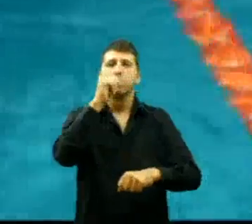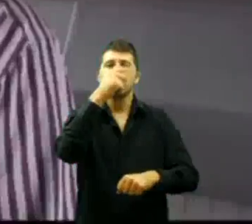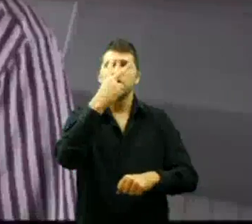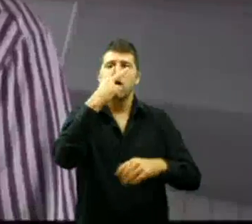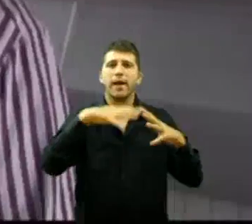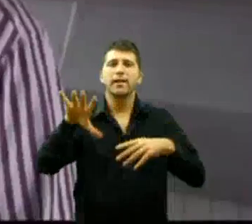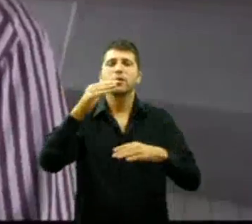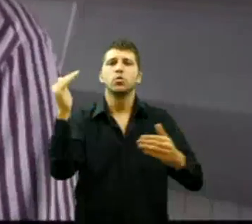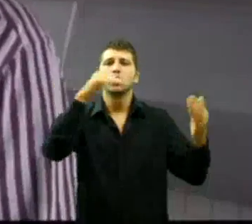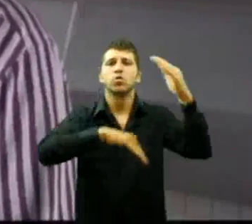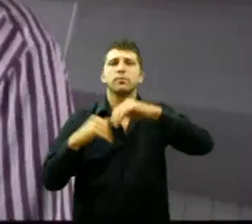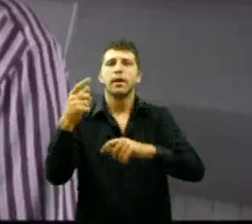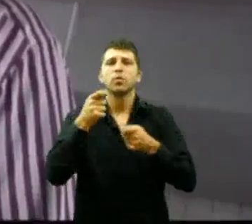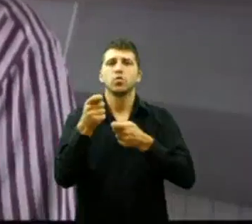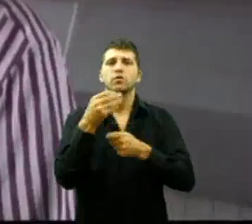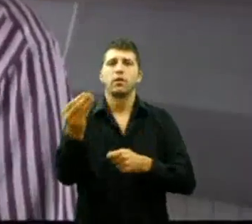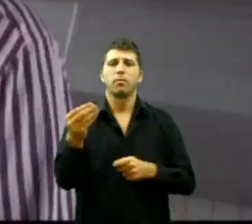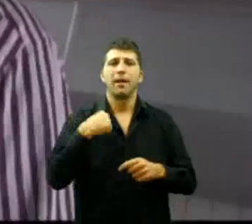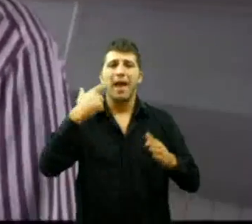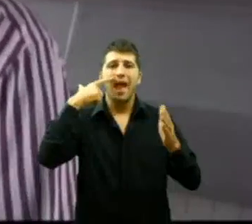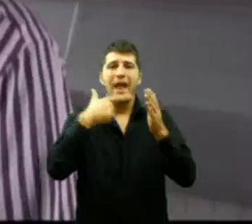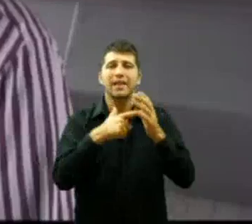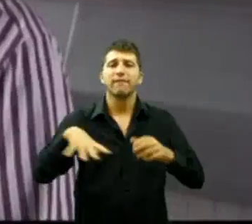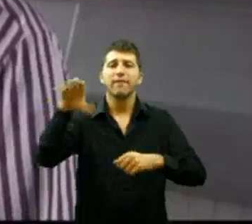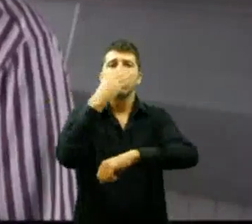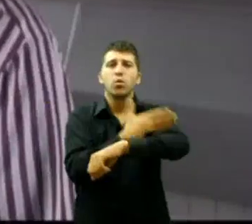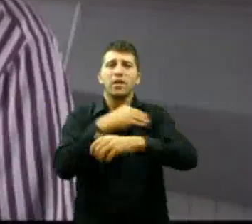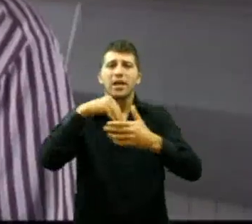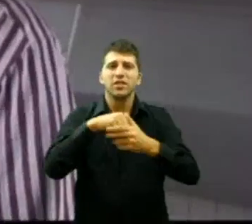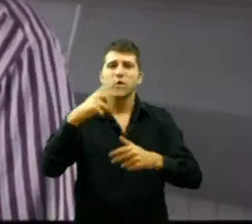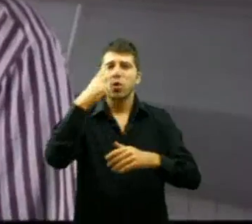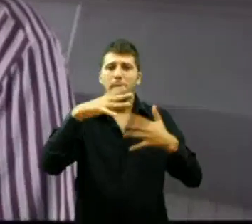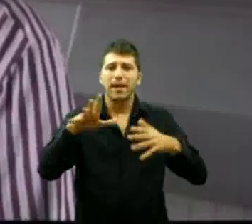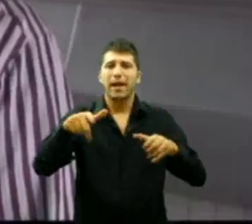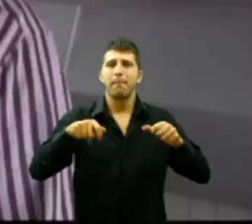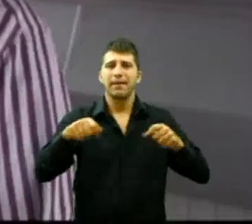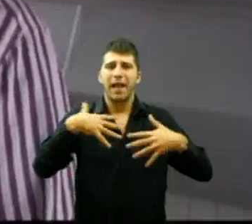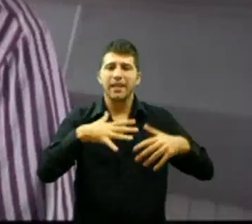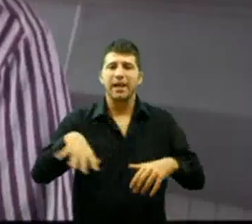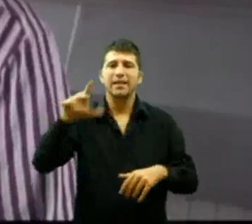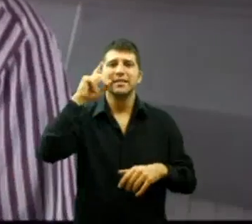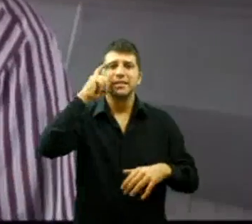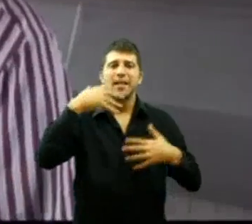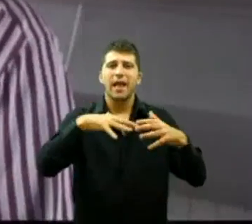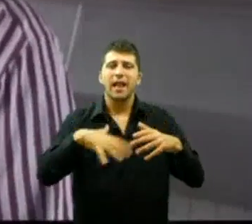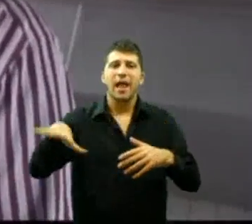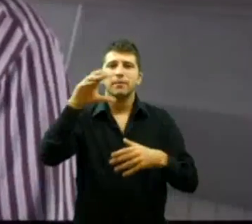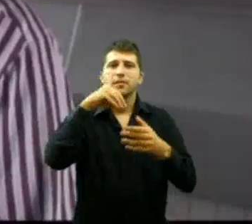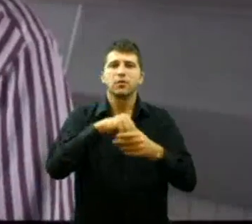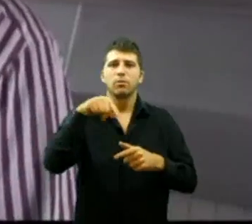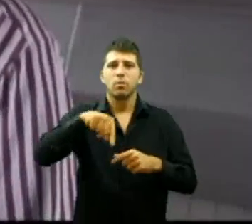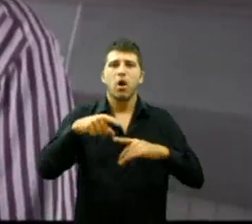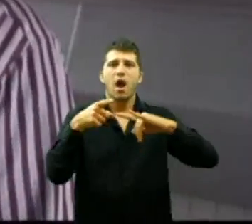veriliyor. Amacımız bütün ülkemizde görme engelli, bedensel engelli, zihinsel engellilerin bu tür